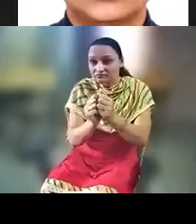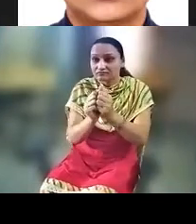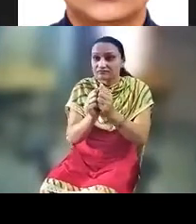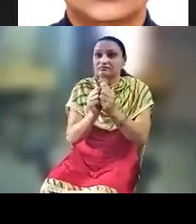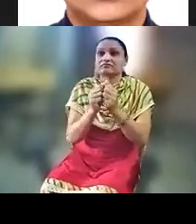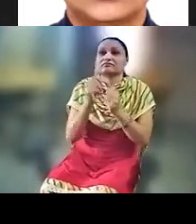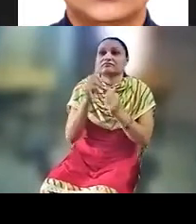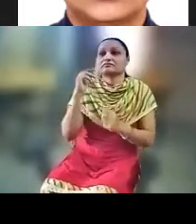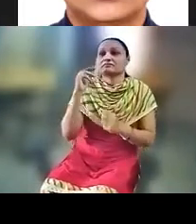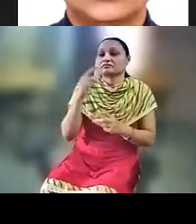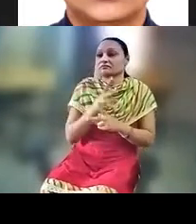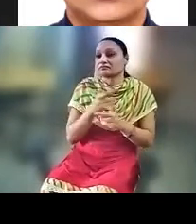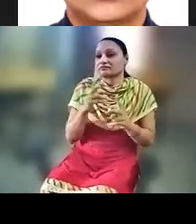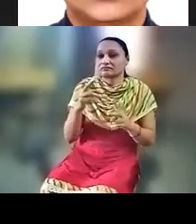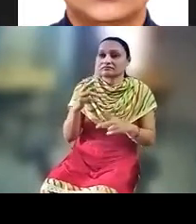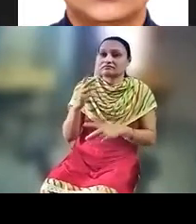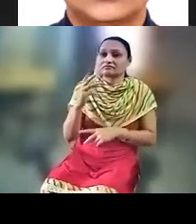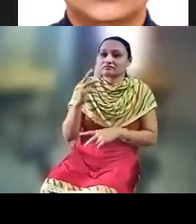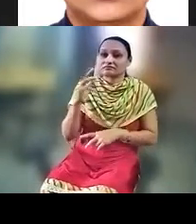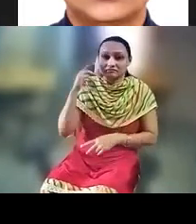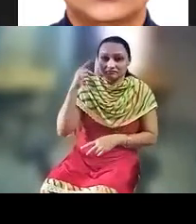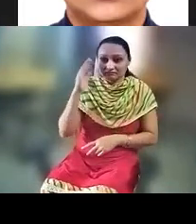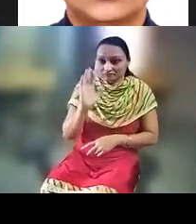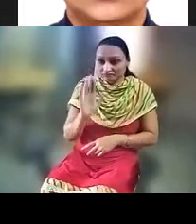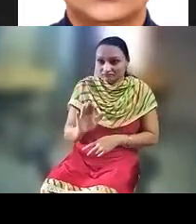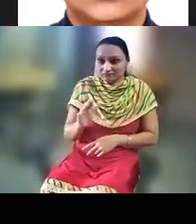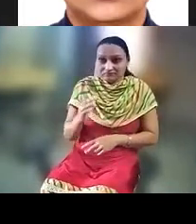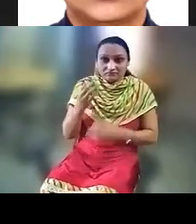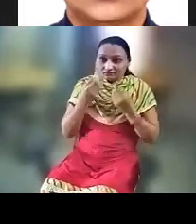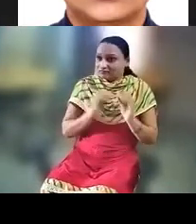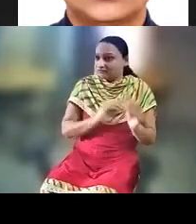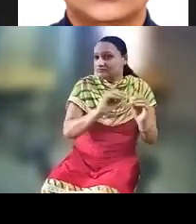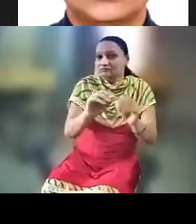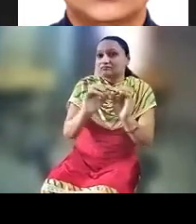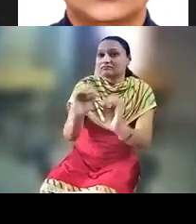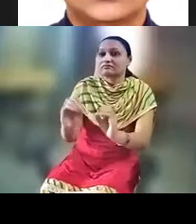सकता। उसकी बुद्धि अच्छी है पर वो स्कूल नहीं जा रहा।